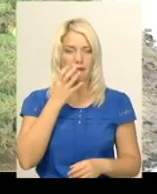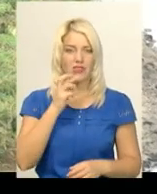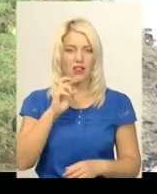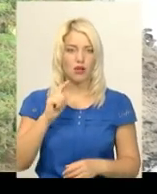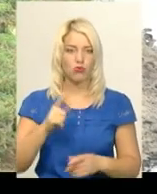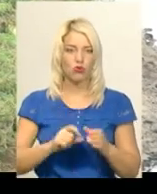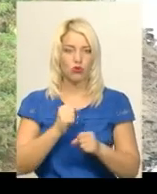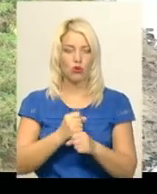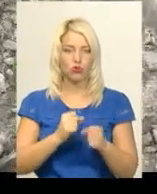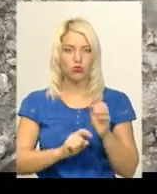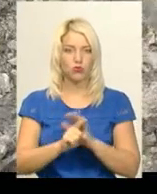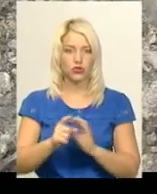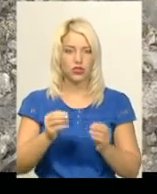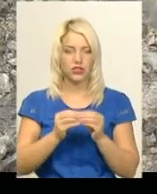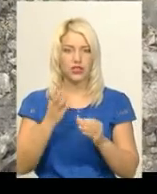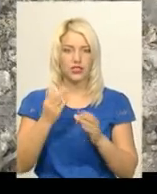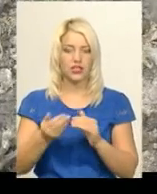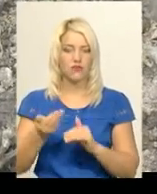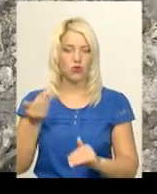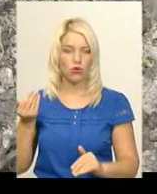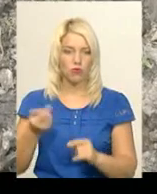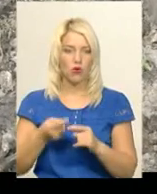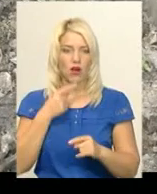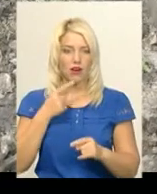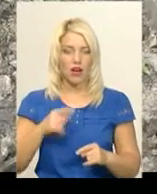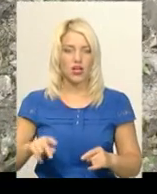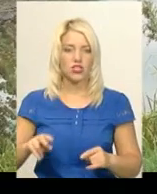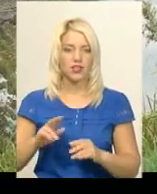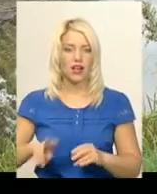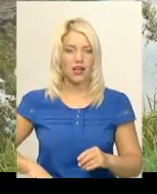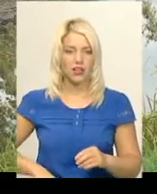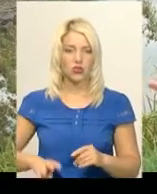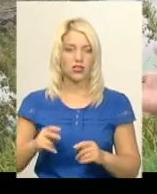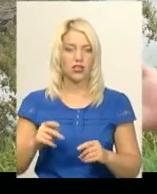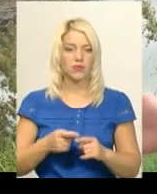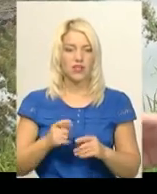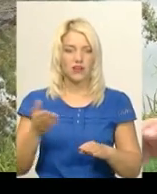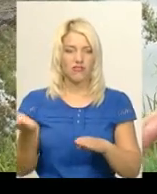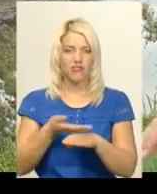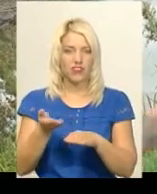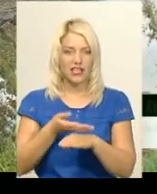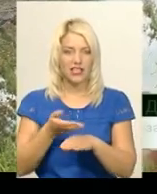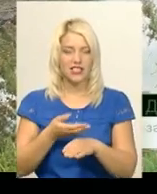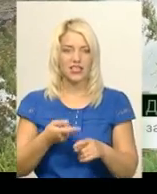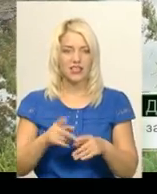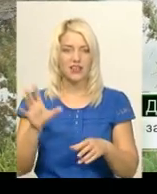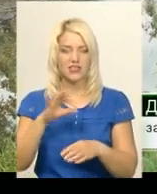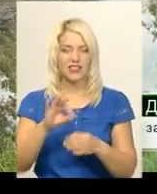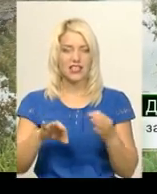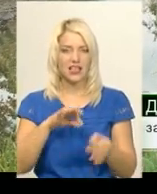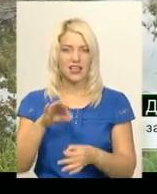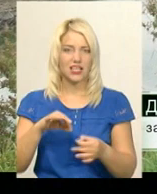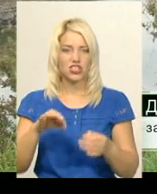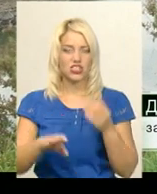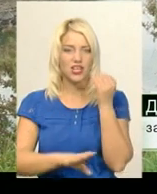Роботу розпочали 10 днів тому, каже заступник директора підприємства, яке виграло тендер. Вирізати вдоль річки всі лишні насадження